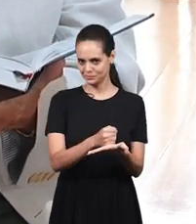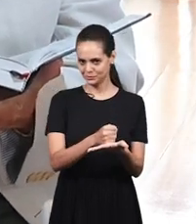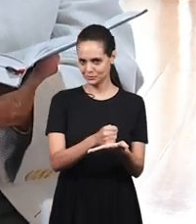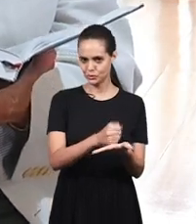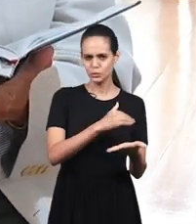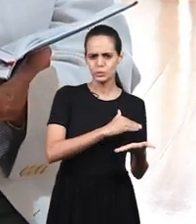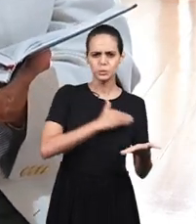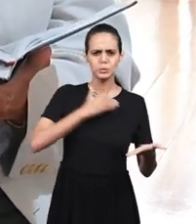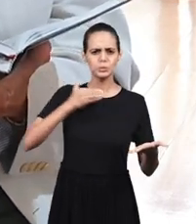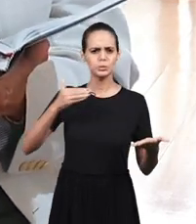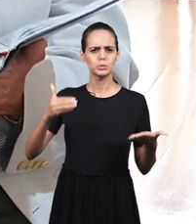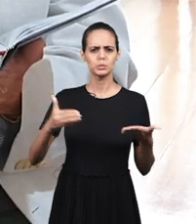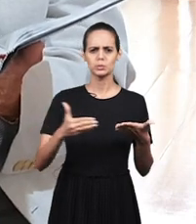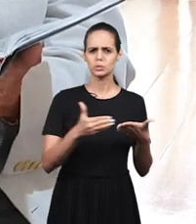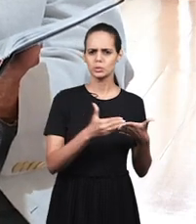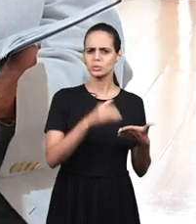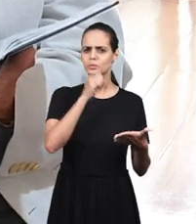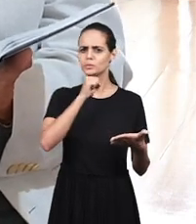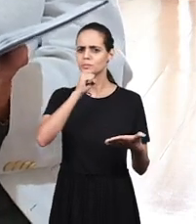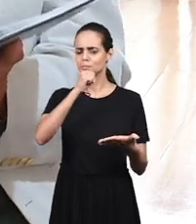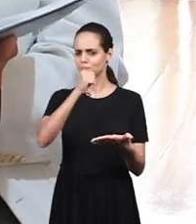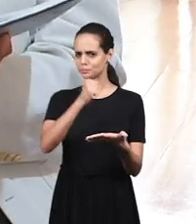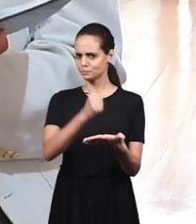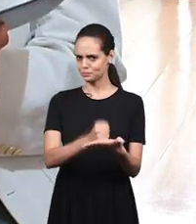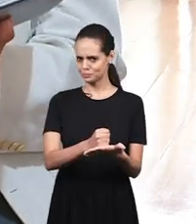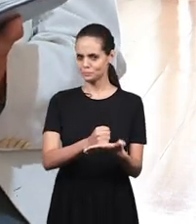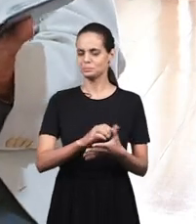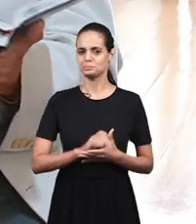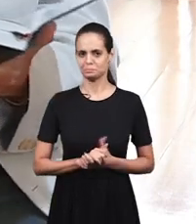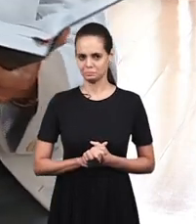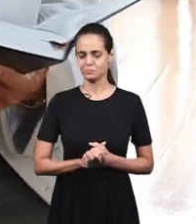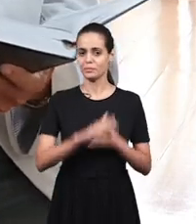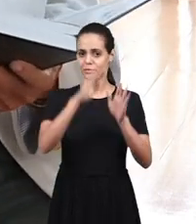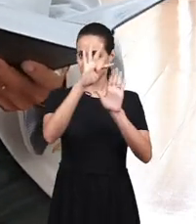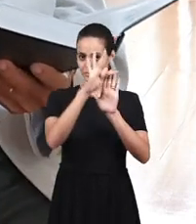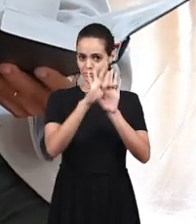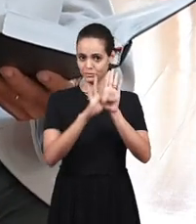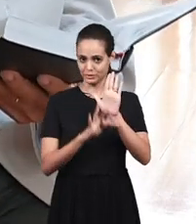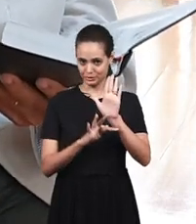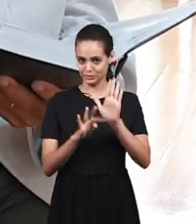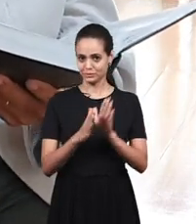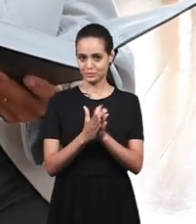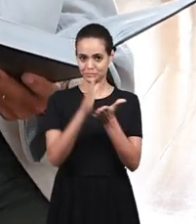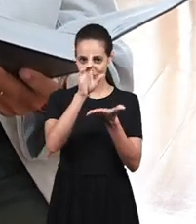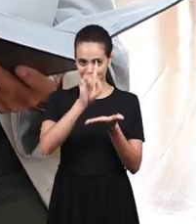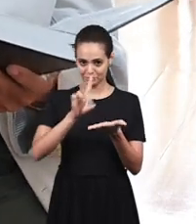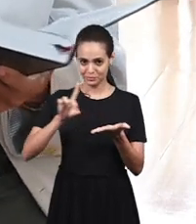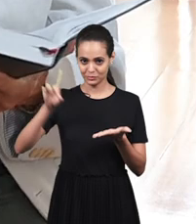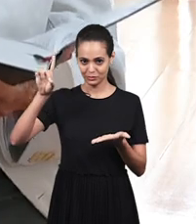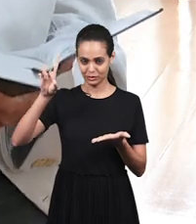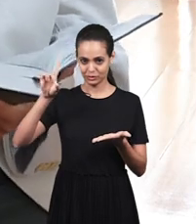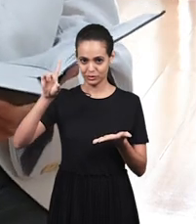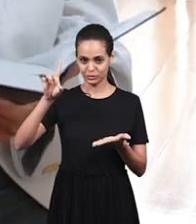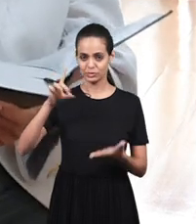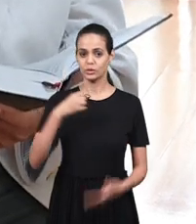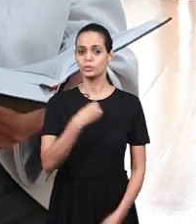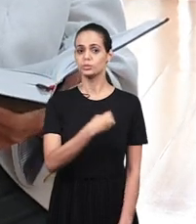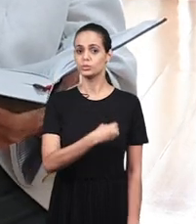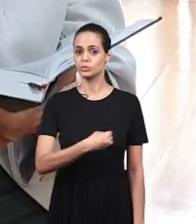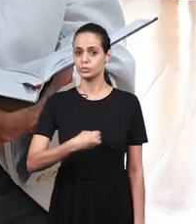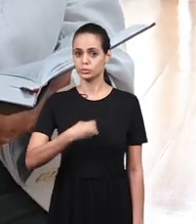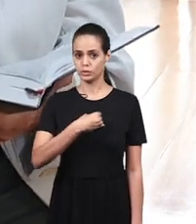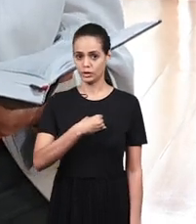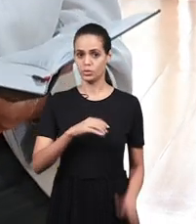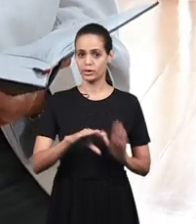в Ветхом Завете, во всем Ветхом Завете. Смотрите, если мы взглянем на текст Священного Писания в